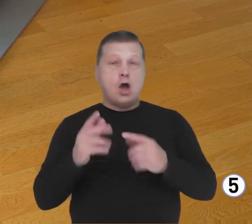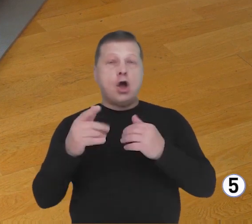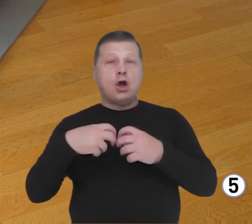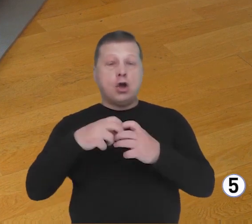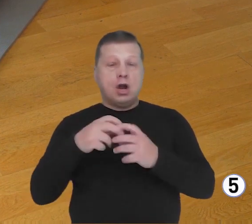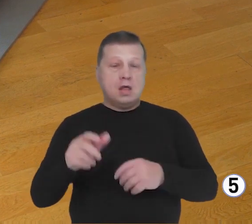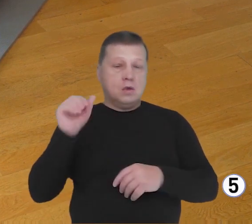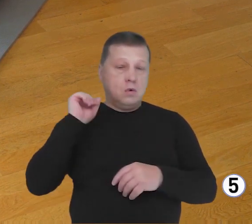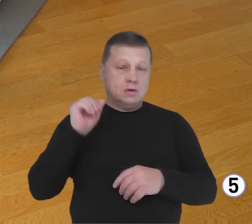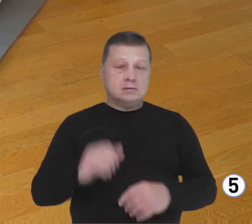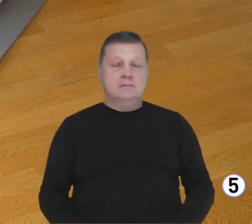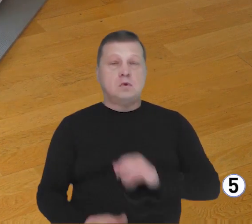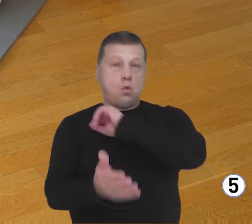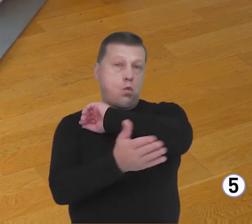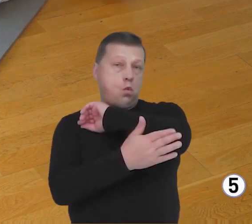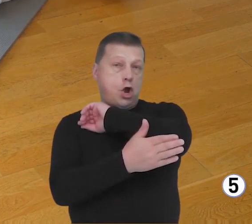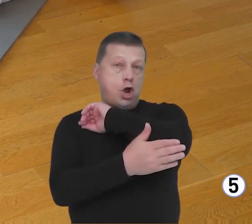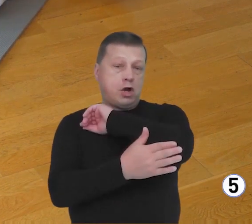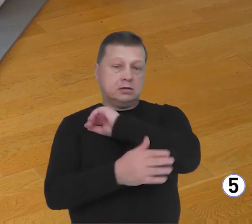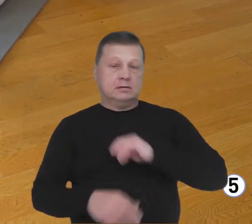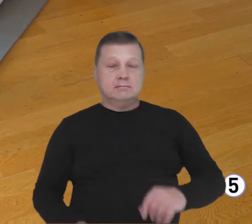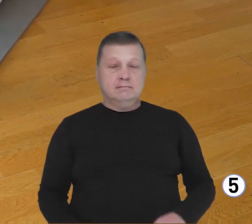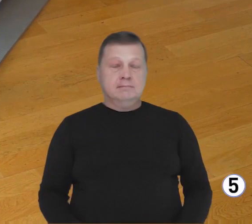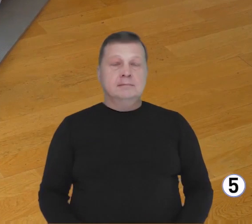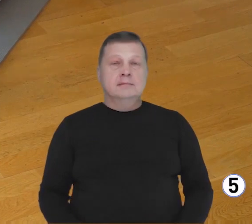do łokcia. Zaczynamy. Prawa,